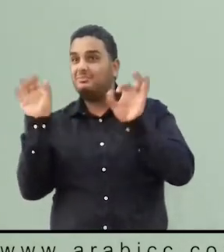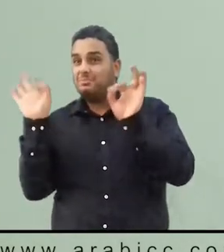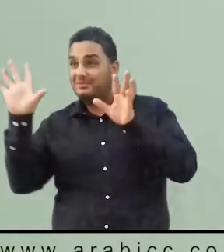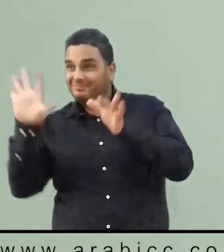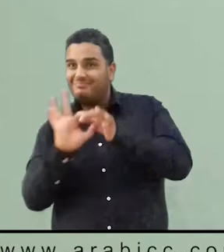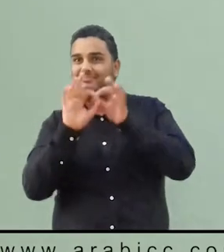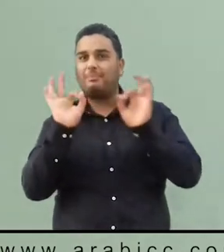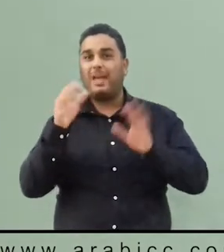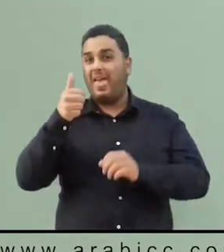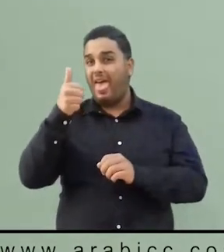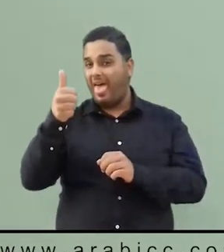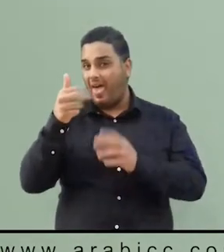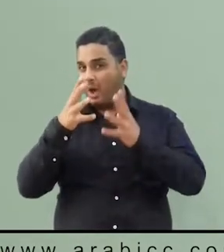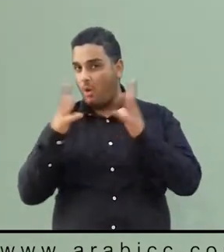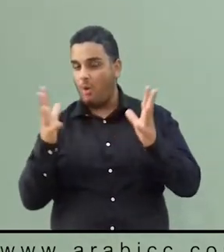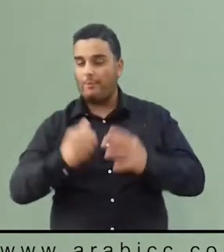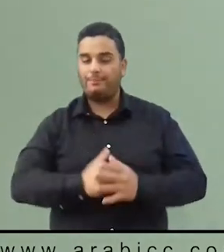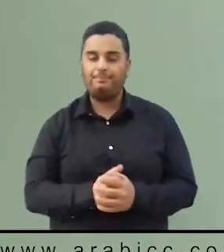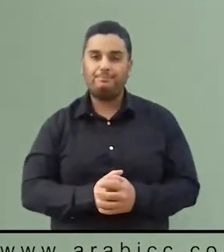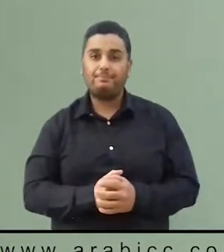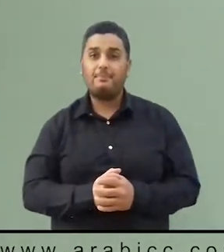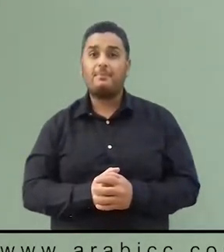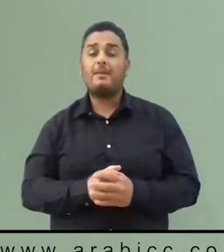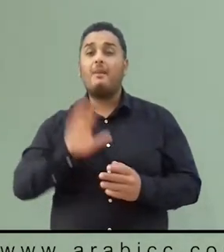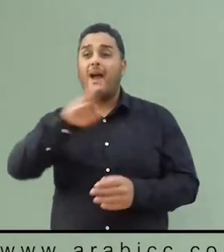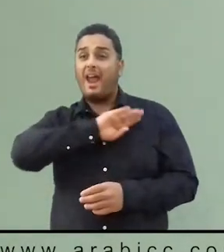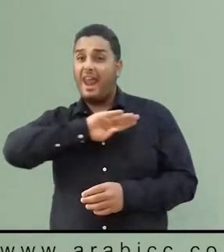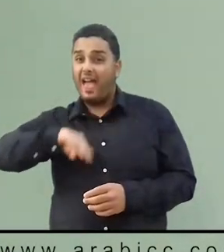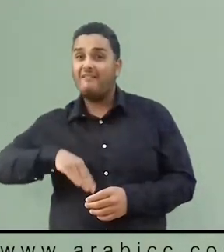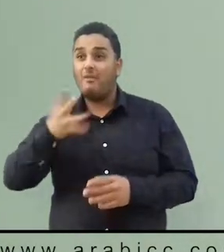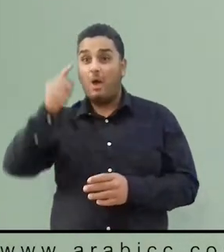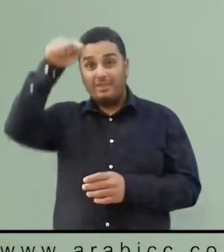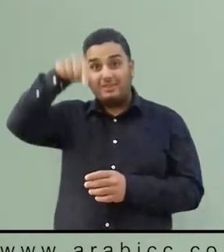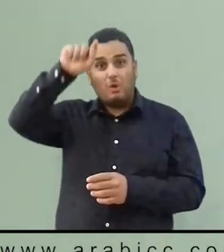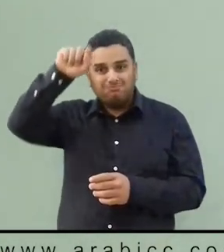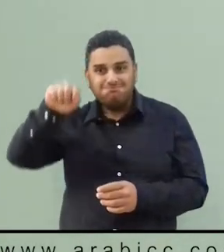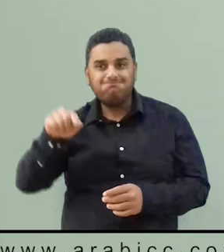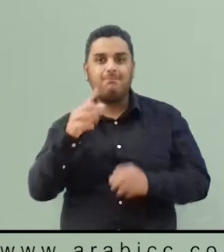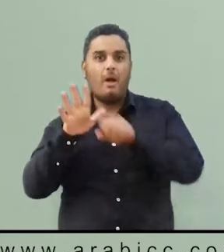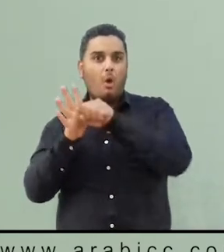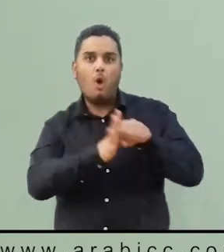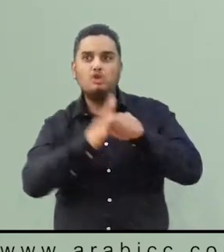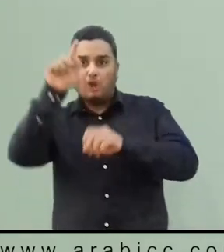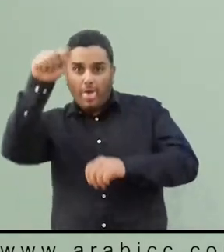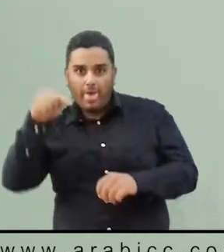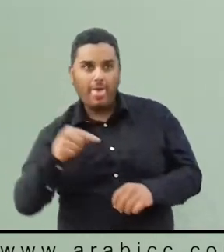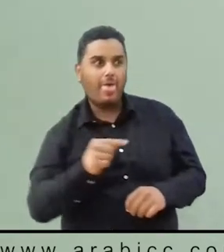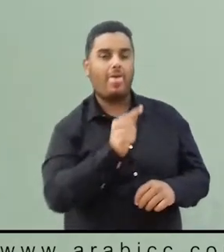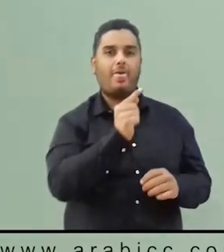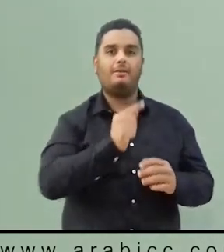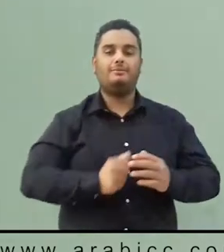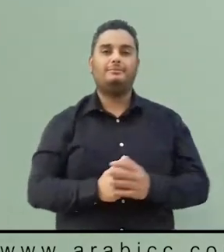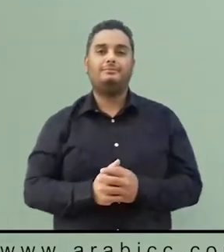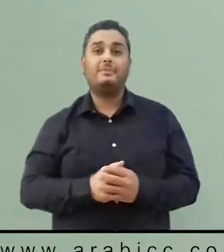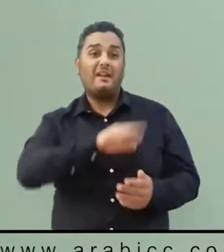attachée à un chiffre 1 plus grand. En se terminant par une descente vers la gauche.